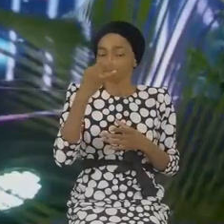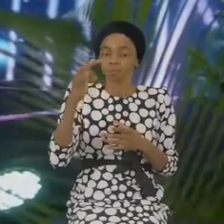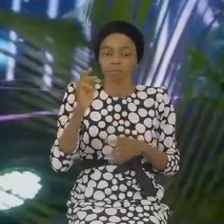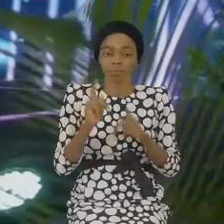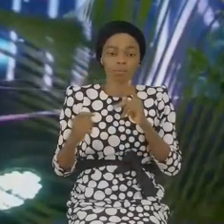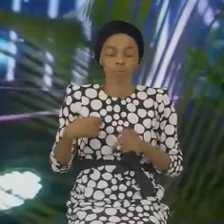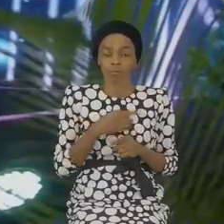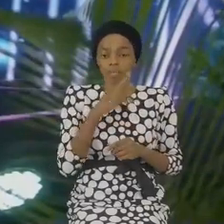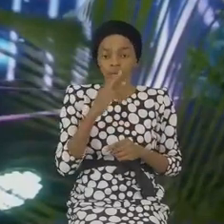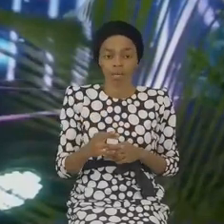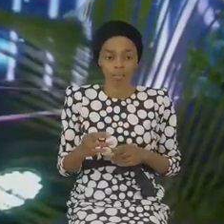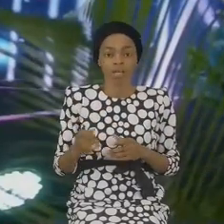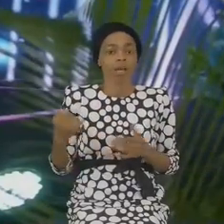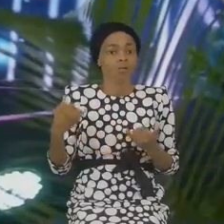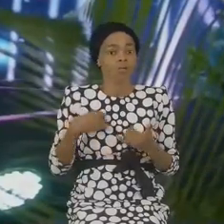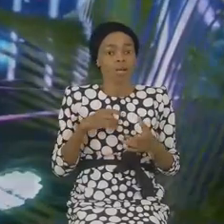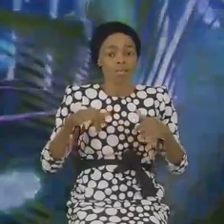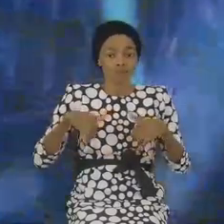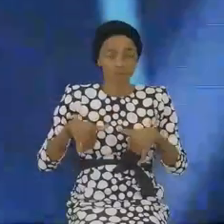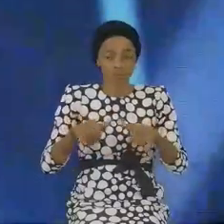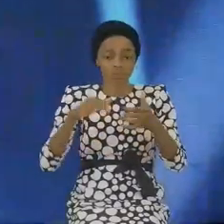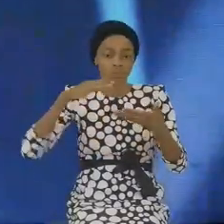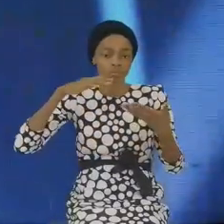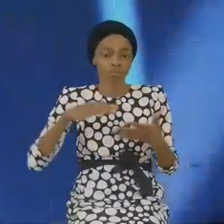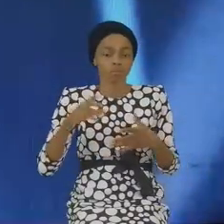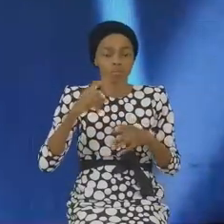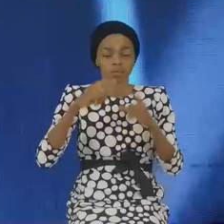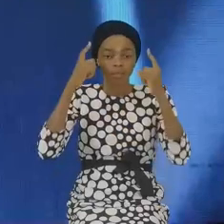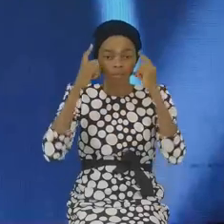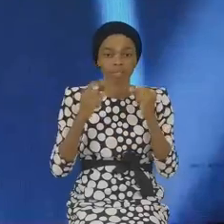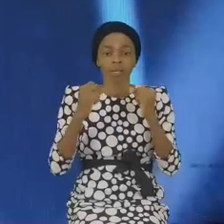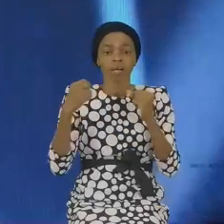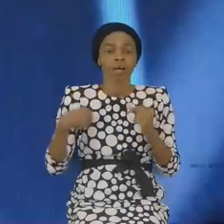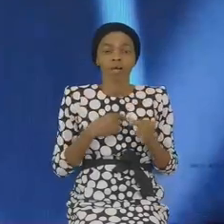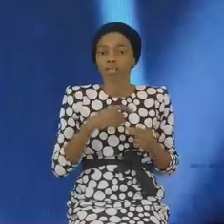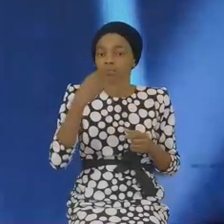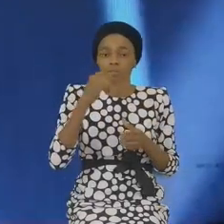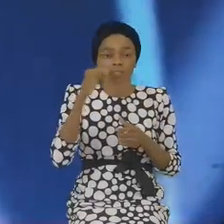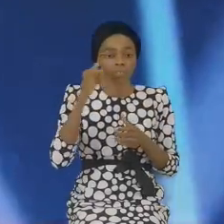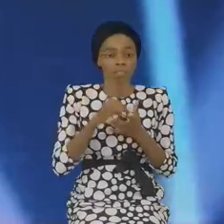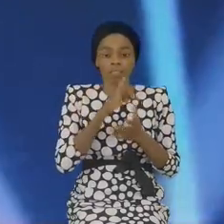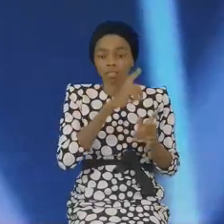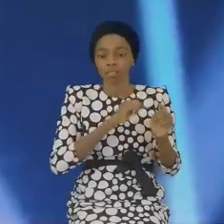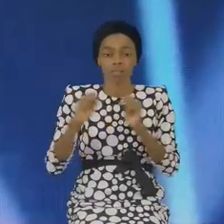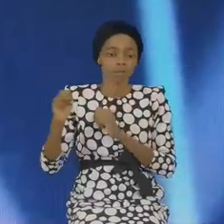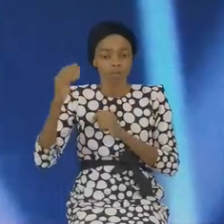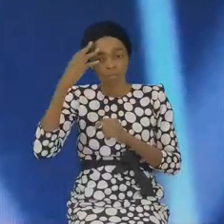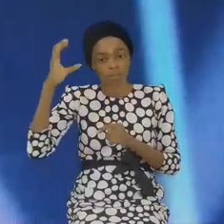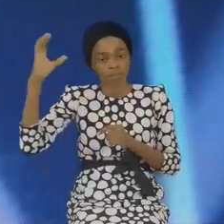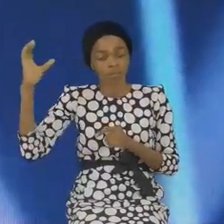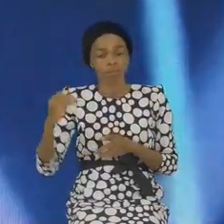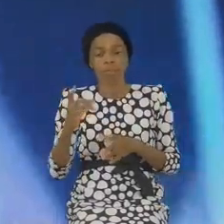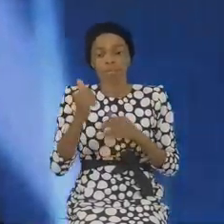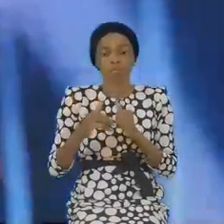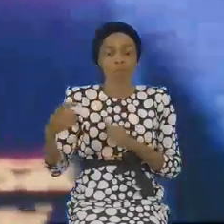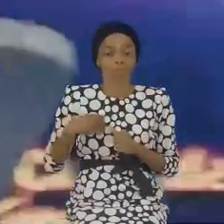être des bénitions. Nous parlons toujours de Moïse. Et je vous ai dit hier qu'il y a un concept transférable. Tout ce que nous avons et voyons